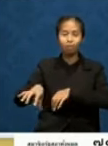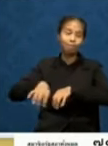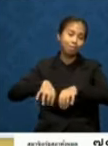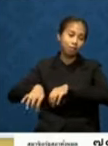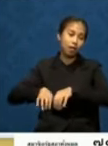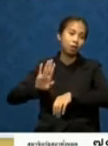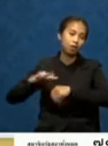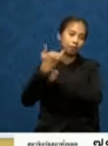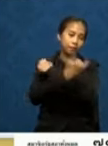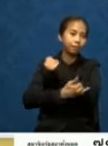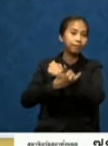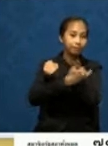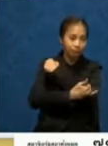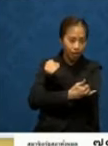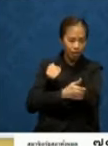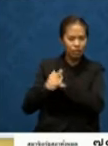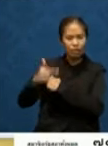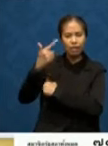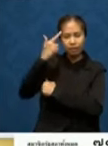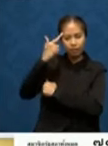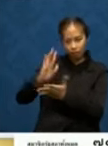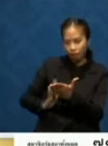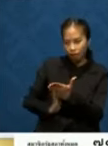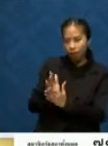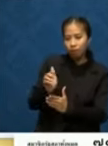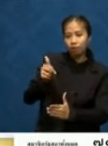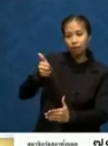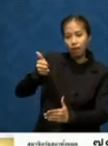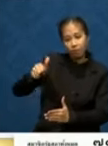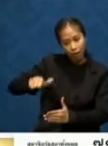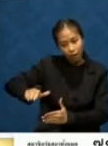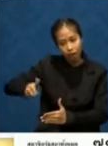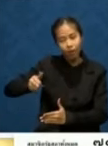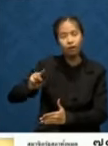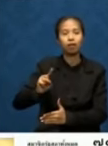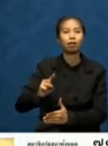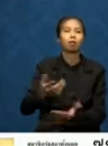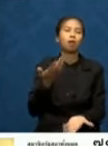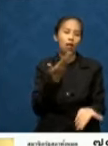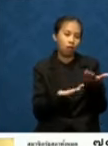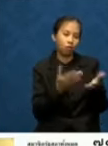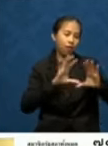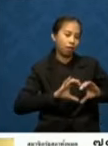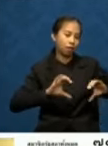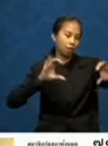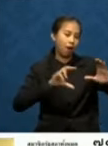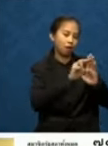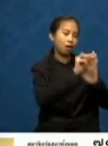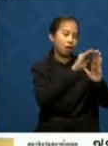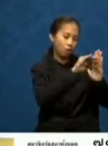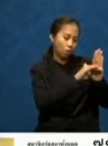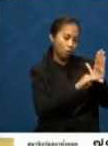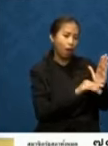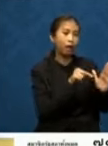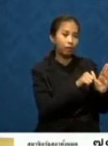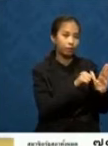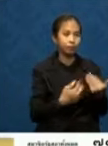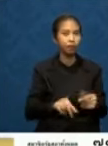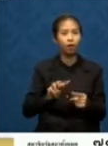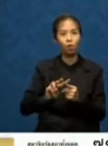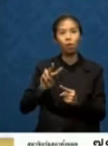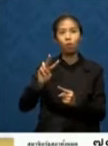ยแต่ว่าอาจจะไปได้หรือไม่แค่ไหนก็ต้องขึ้นอยู่กับนโยบายของรัฐบาลเรื่องที่สองความสำคัญของอนุ